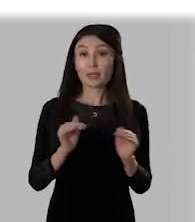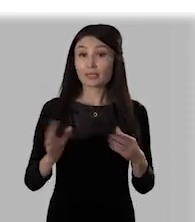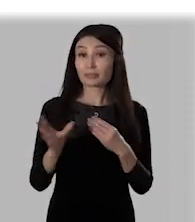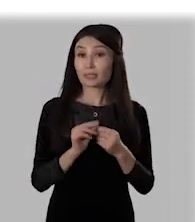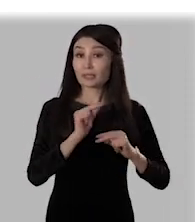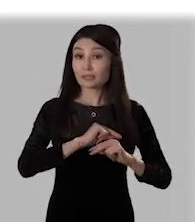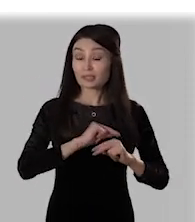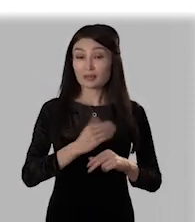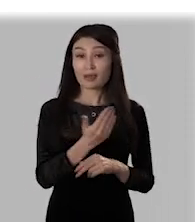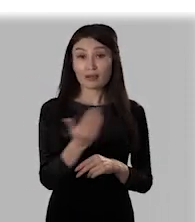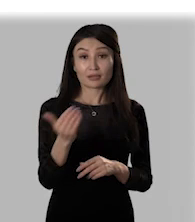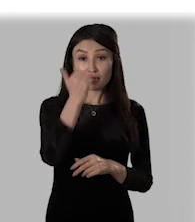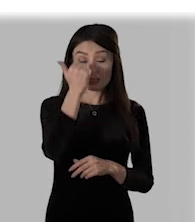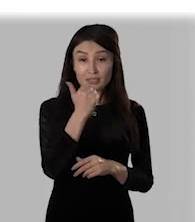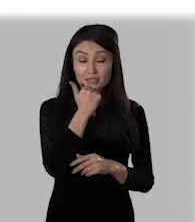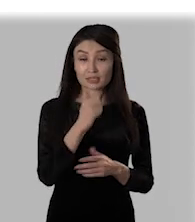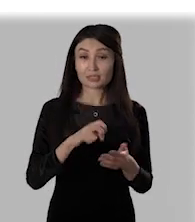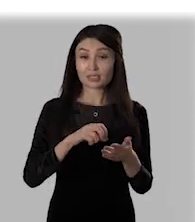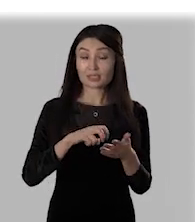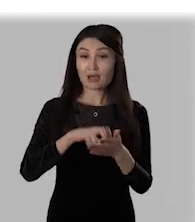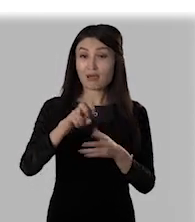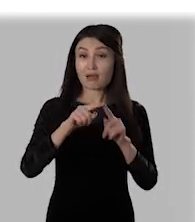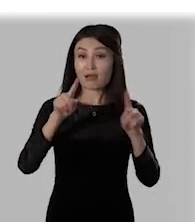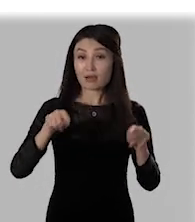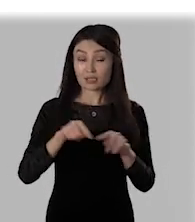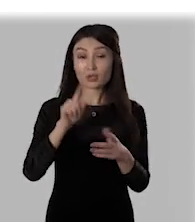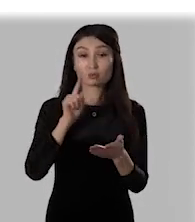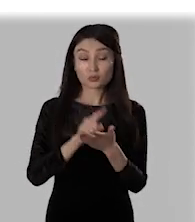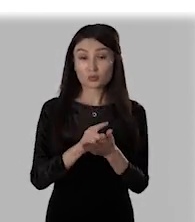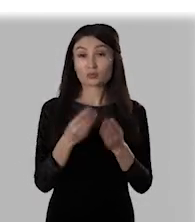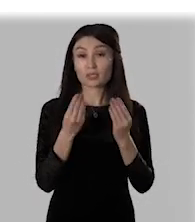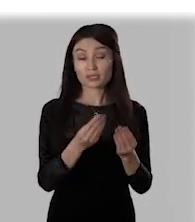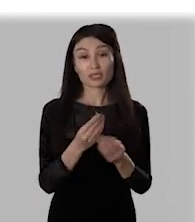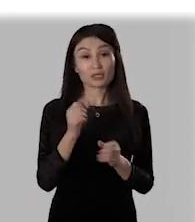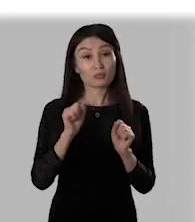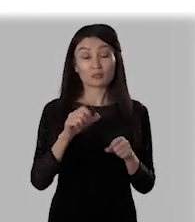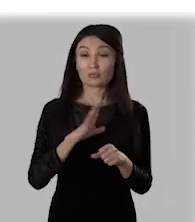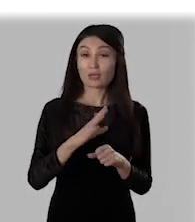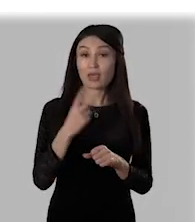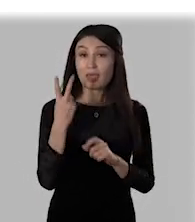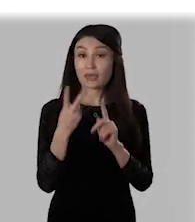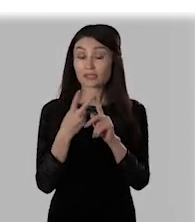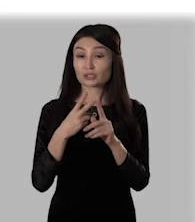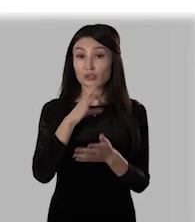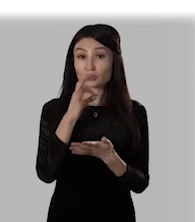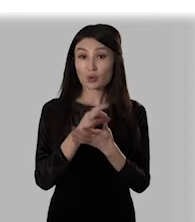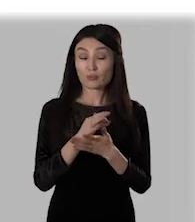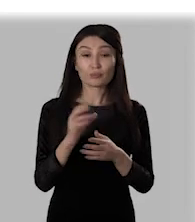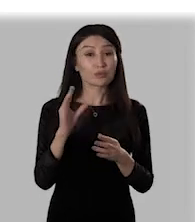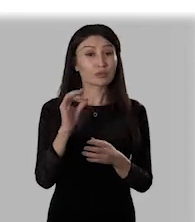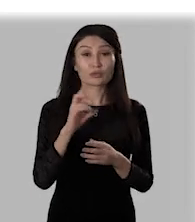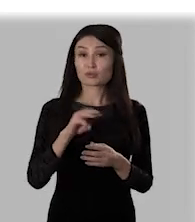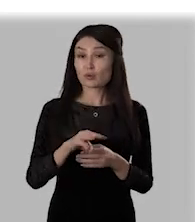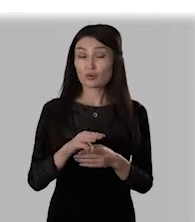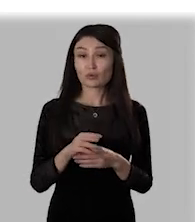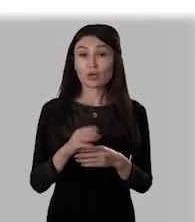иштейт. Аларга ыраазычылык кат сөзсүз бериш керек деп айтарсыңар. Экинчи жооп. Жок, бербеш